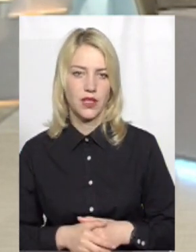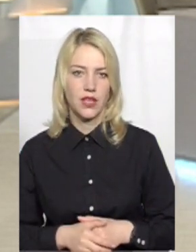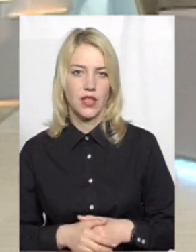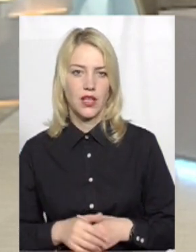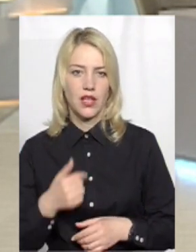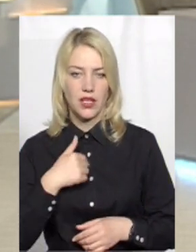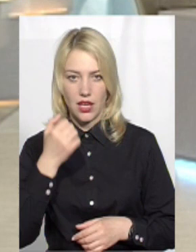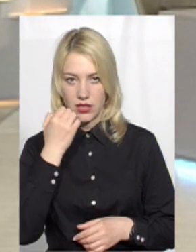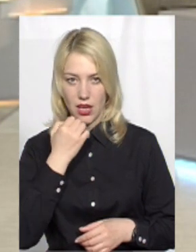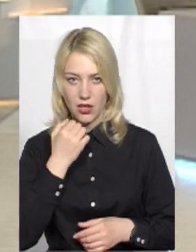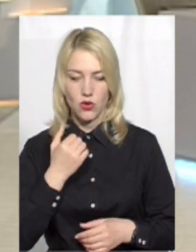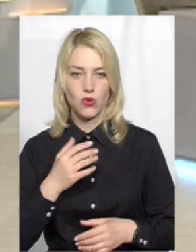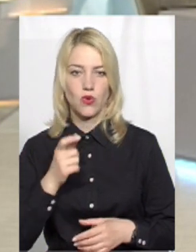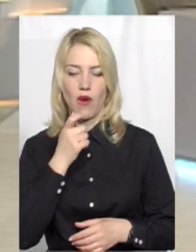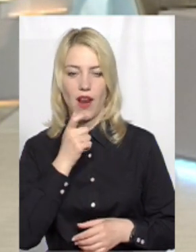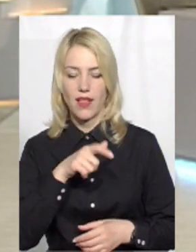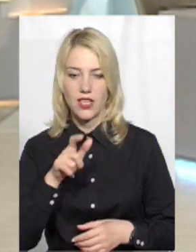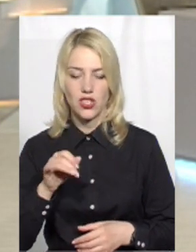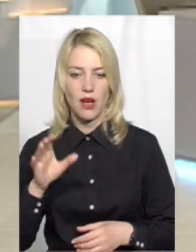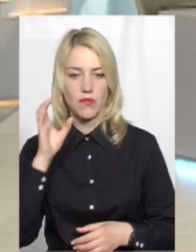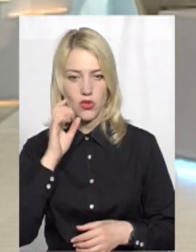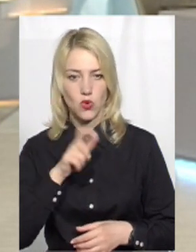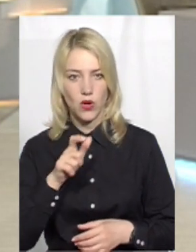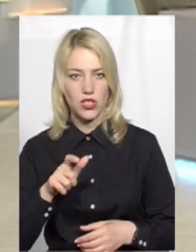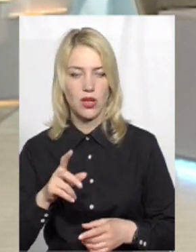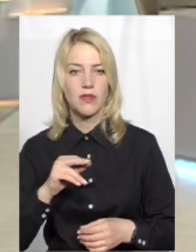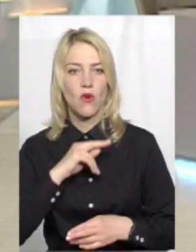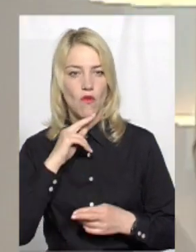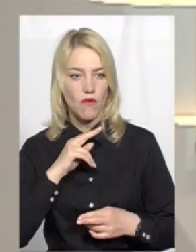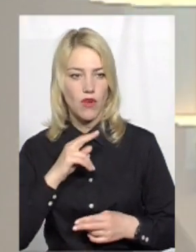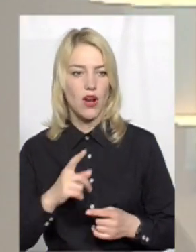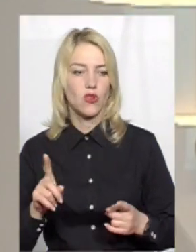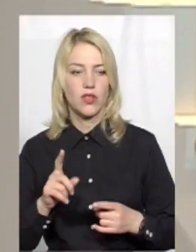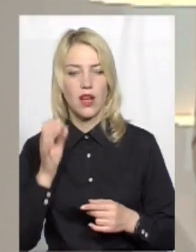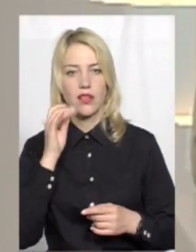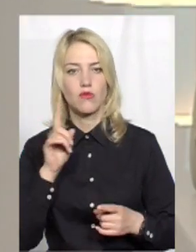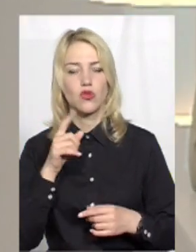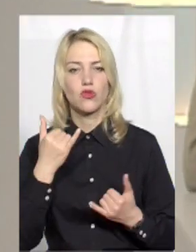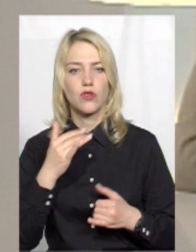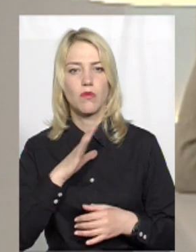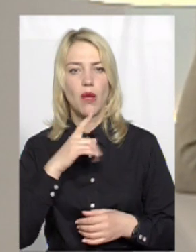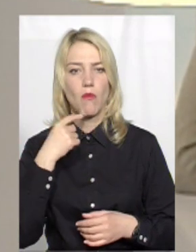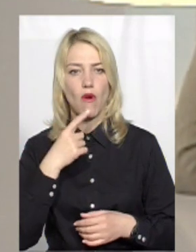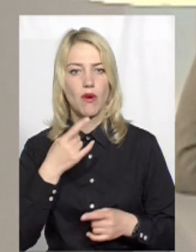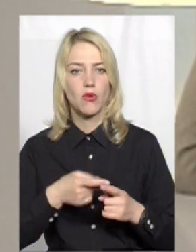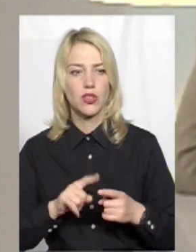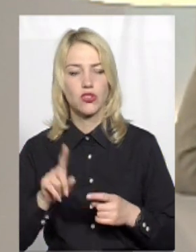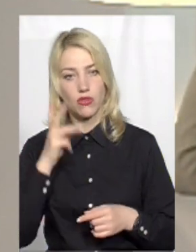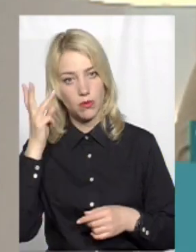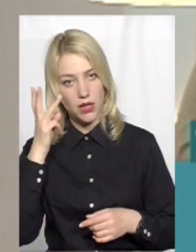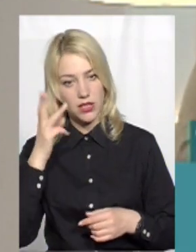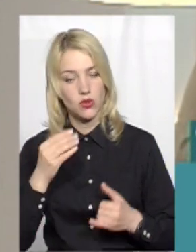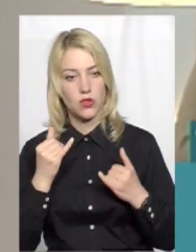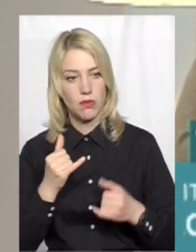Я дякую глядачам та слухачам за увагу. Нагадаю, що сьогодні мова йшла про те, що в